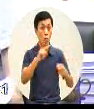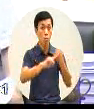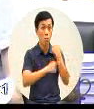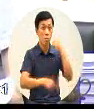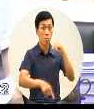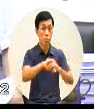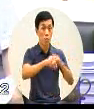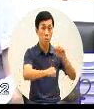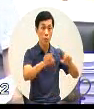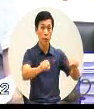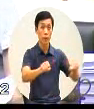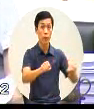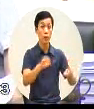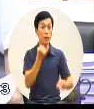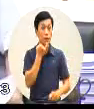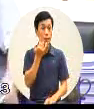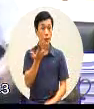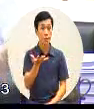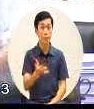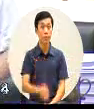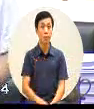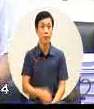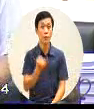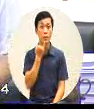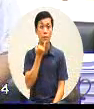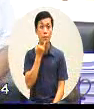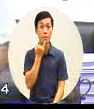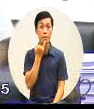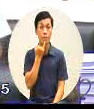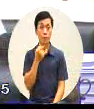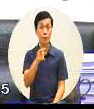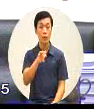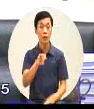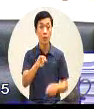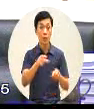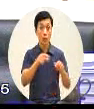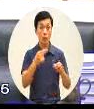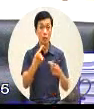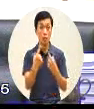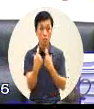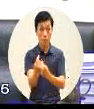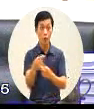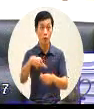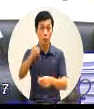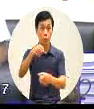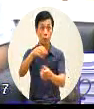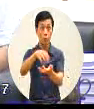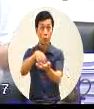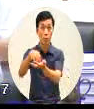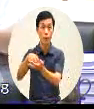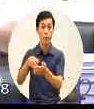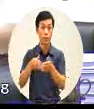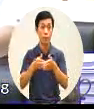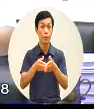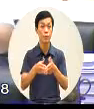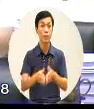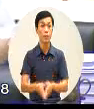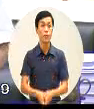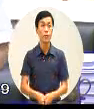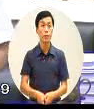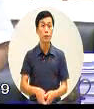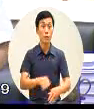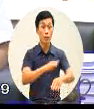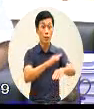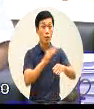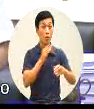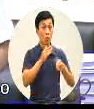席，可不可以？ 可以 啦哈。 是 啊，那就照这样办啦哈。这不能继续了，因为有可能啦哈，不是他这样我